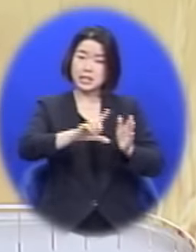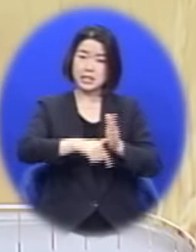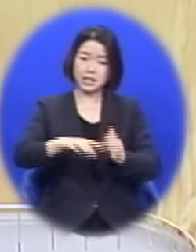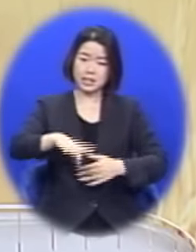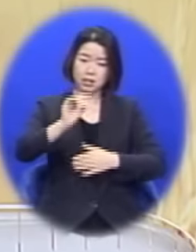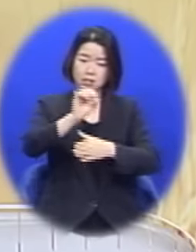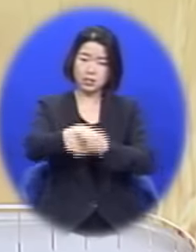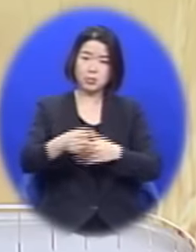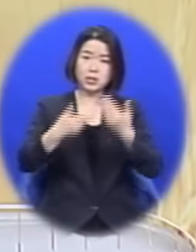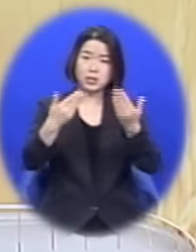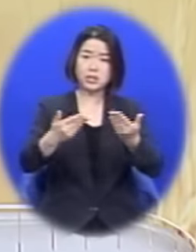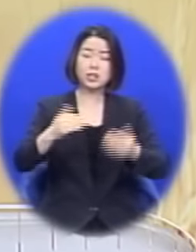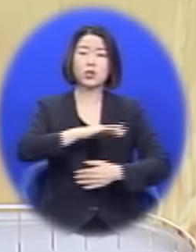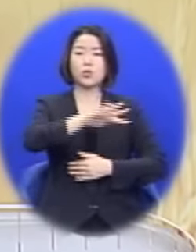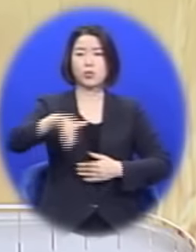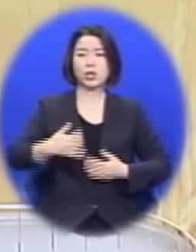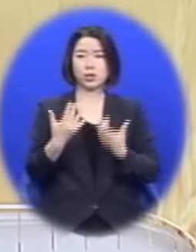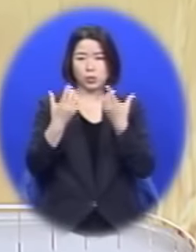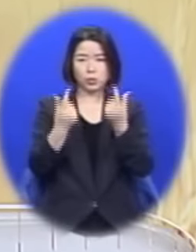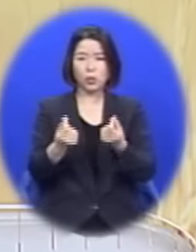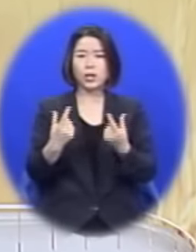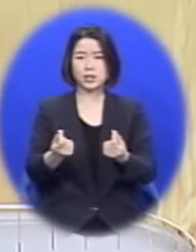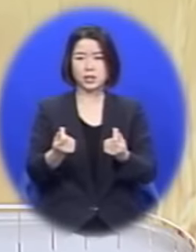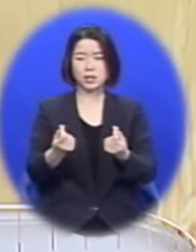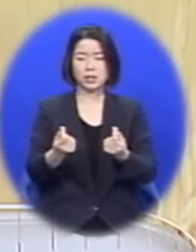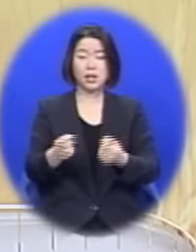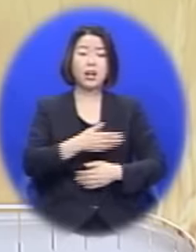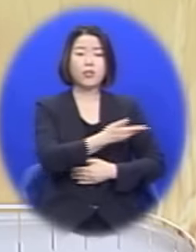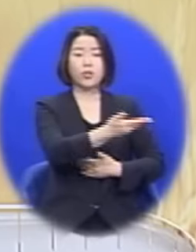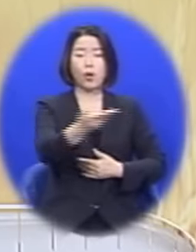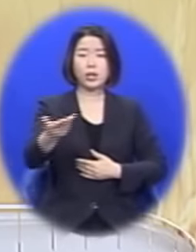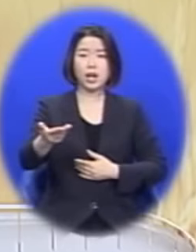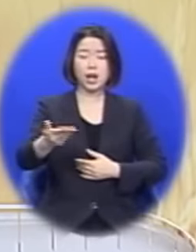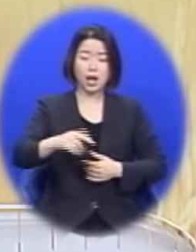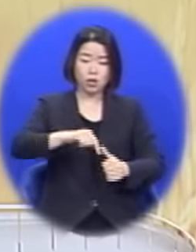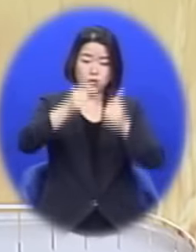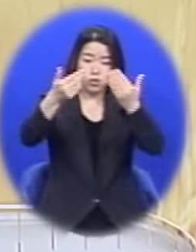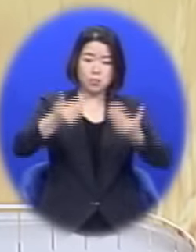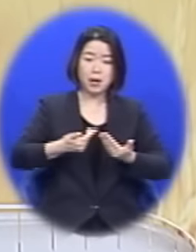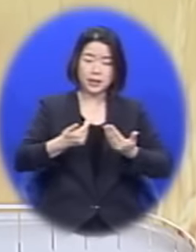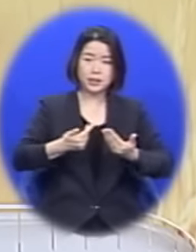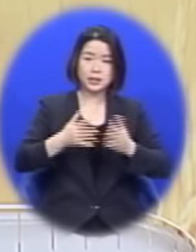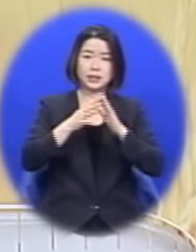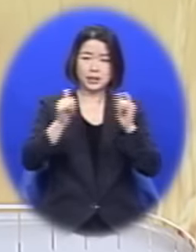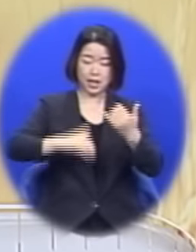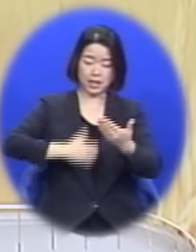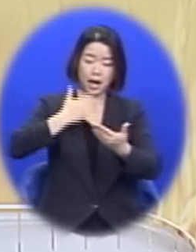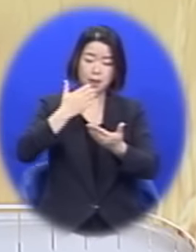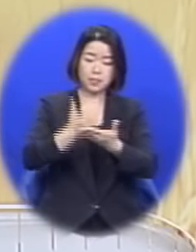드리는 우리들에게 똑같이 하시는 거예요. 너희들이 구원받은 자의 감격으로 살으라.